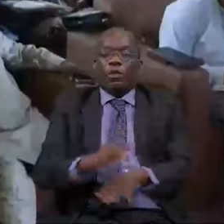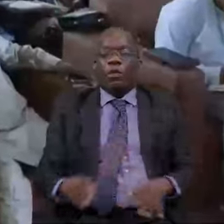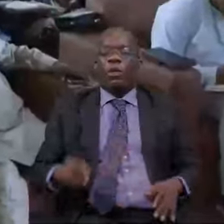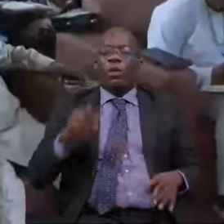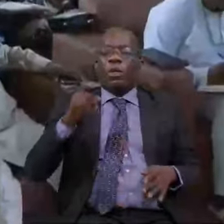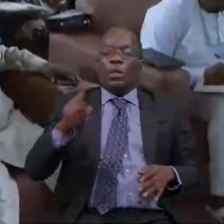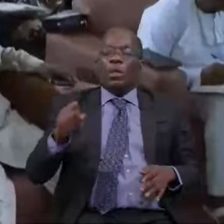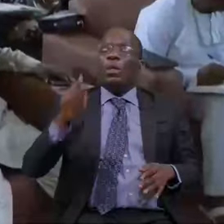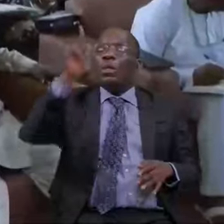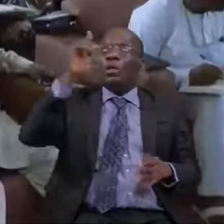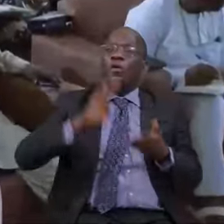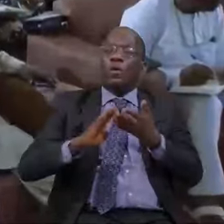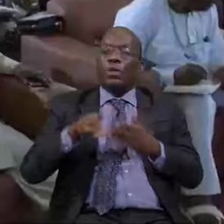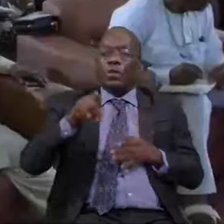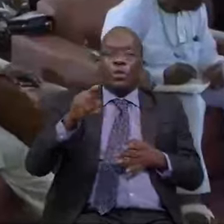il vous pardonnera.